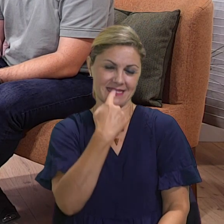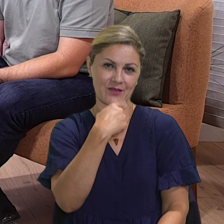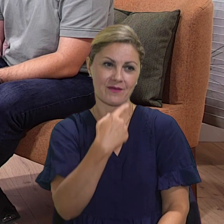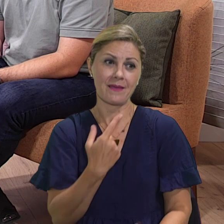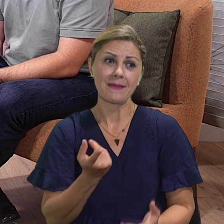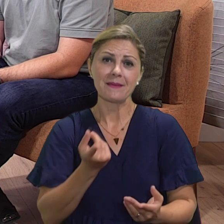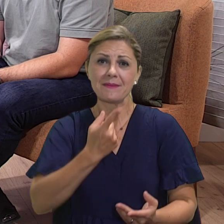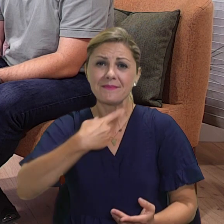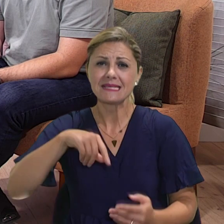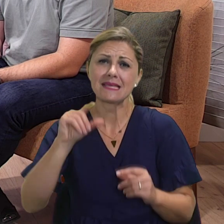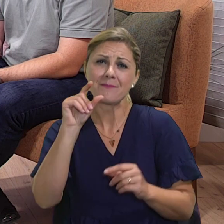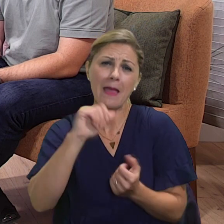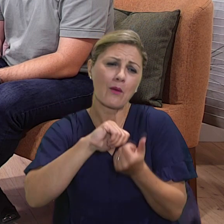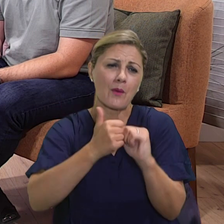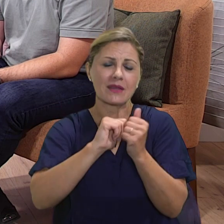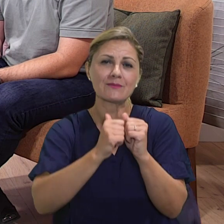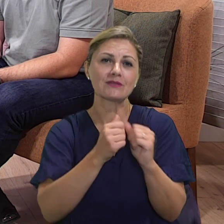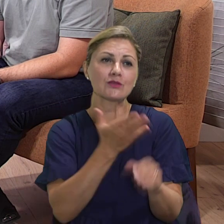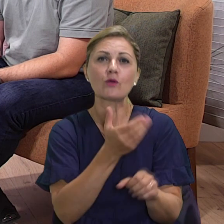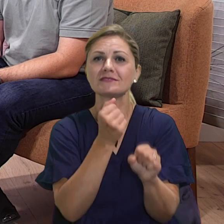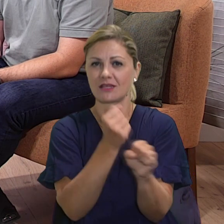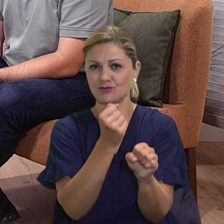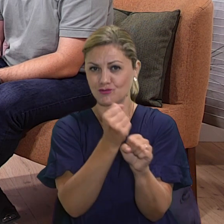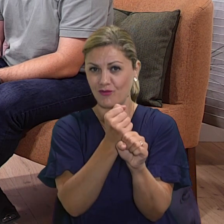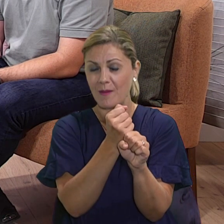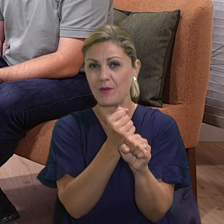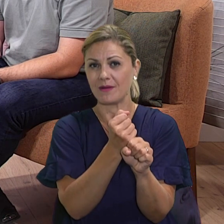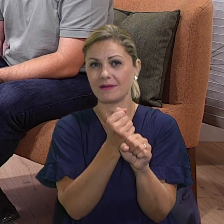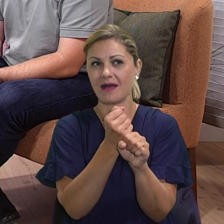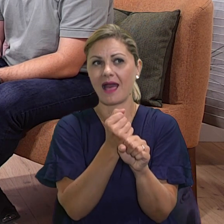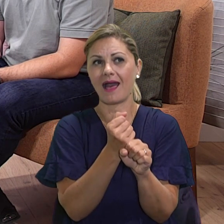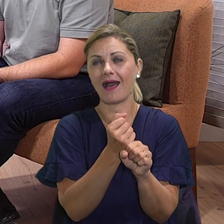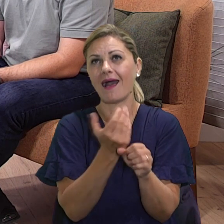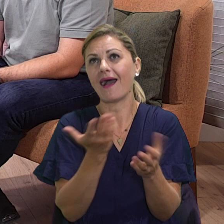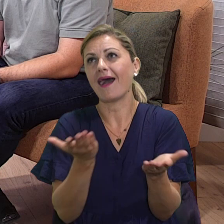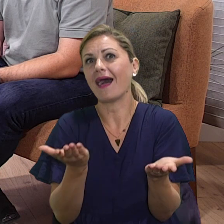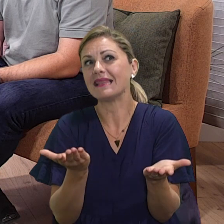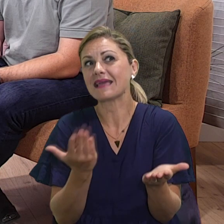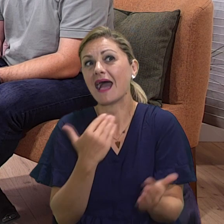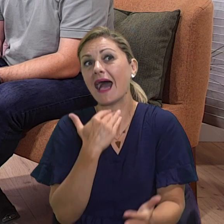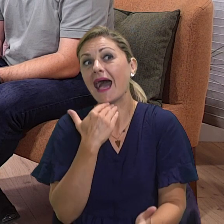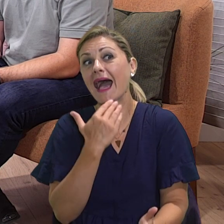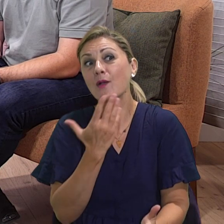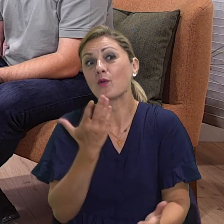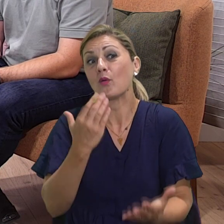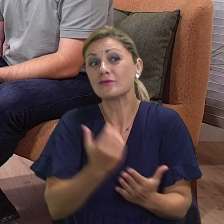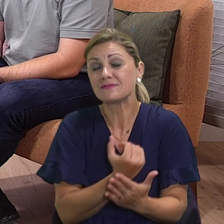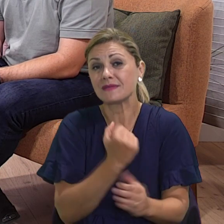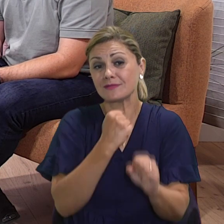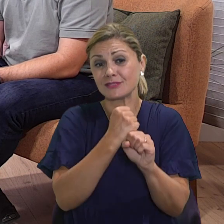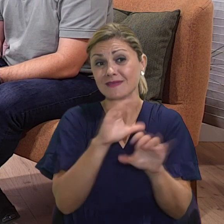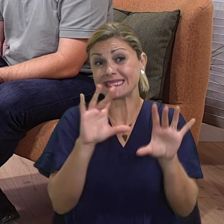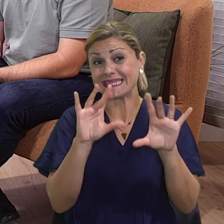ne govorim vam ovo što se mi sad borimo ovako, pišemo. To je više to da uspijemo nešto sačuvati. Ako